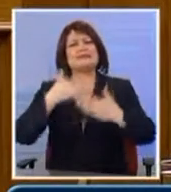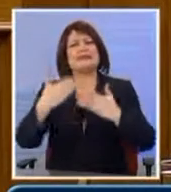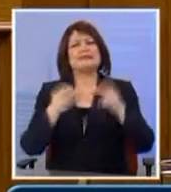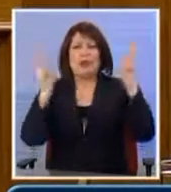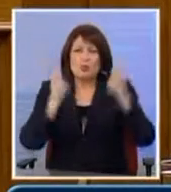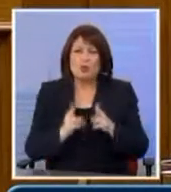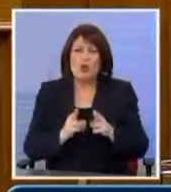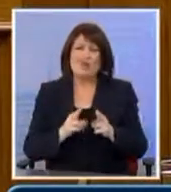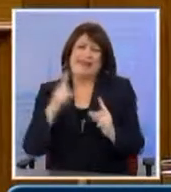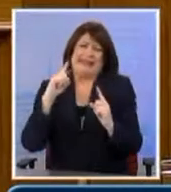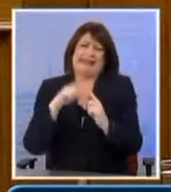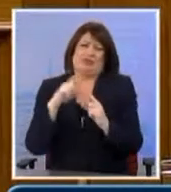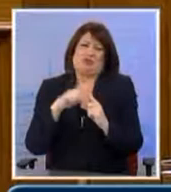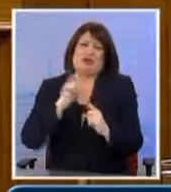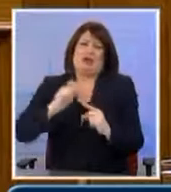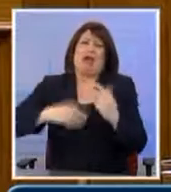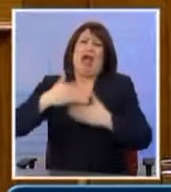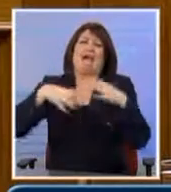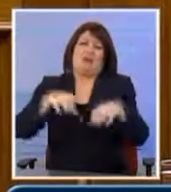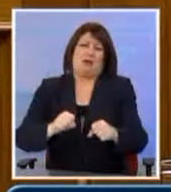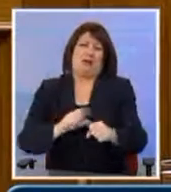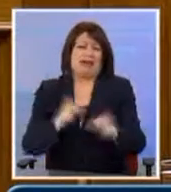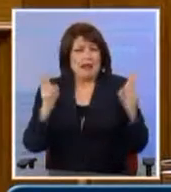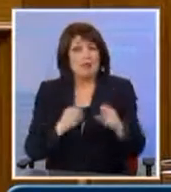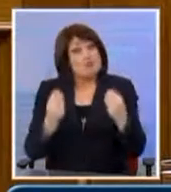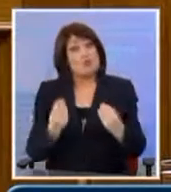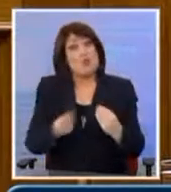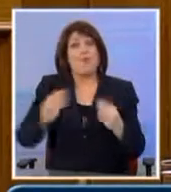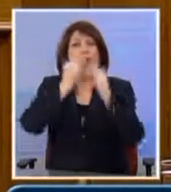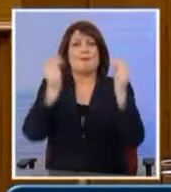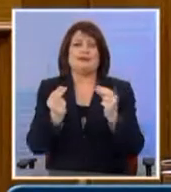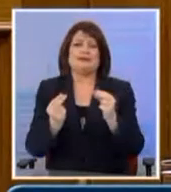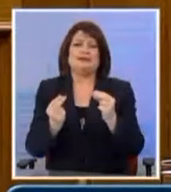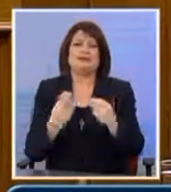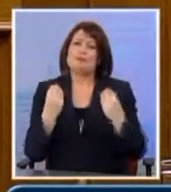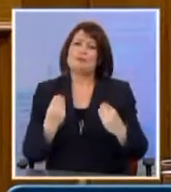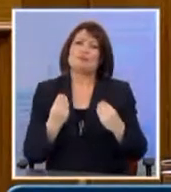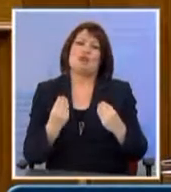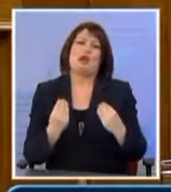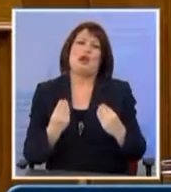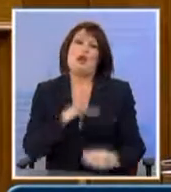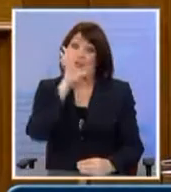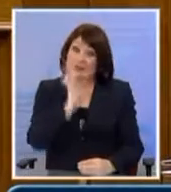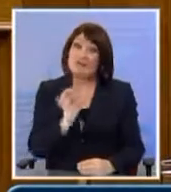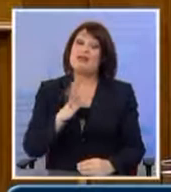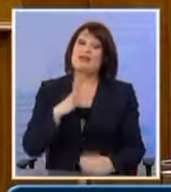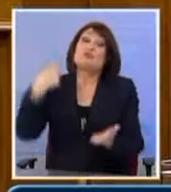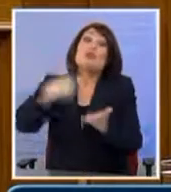λιγότερο τυπολατρικός και γραφειοκρατικός και περισσότερο αποτελεσματικός αλλά και φιλικός στον ειλικρινή